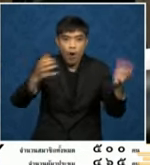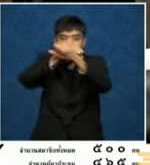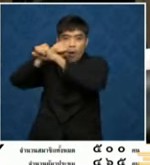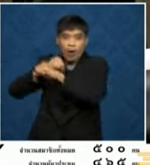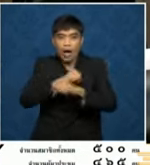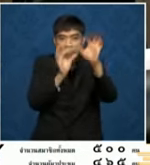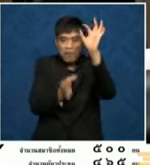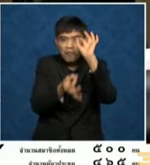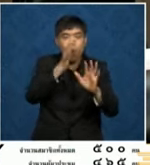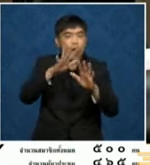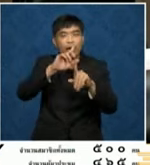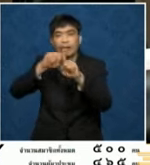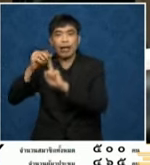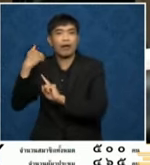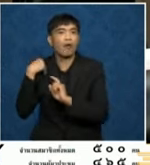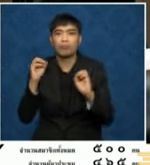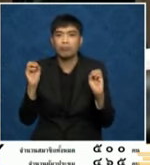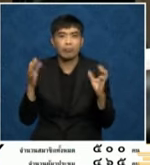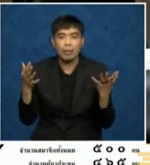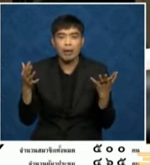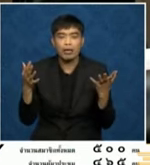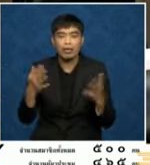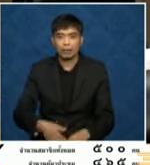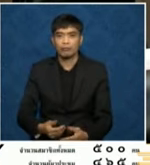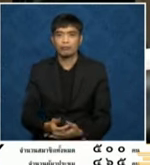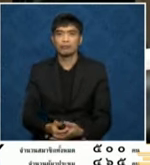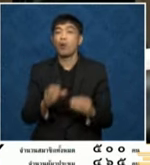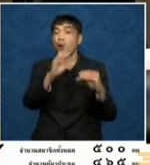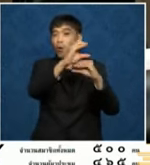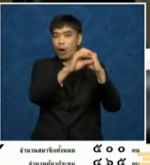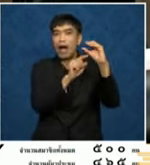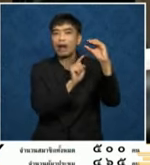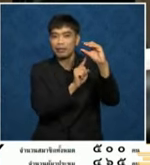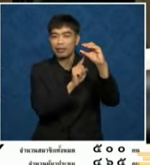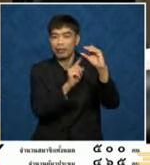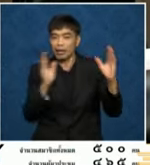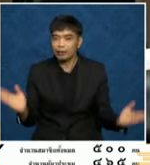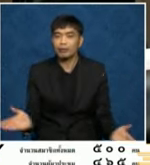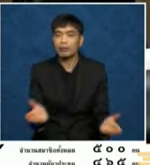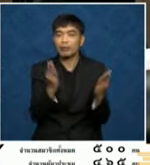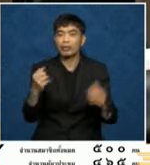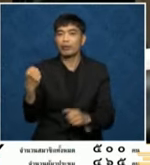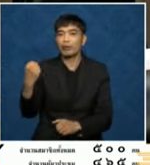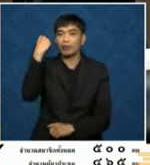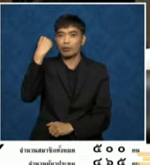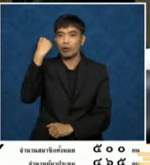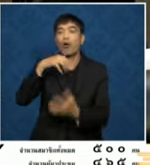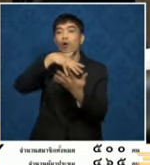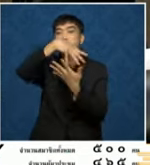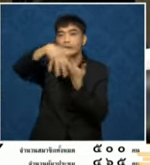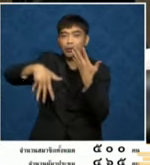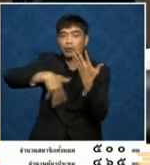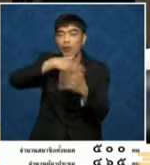านก็ไม่มีนะครับซ้ำร้ายครับอีกโครงการหนึ่งครับการเสริมสร้างความมั่นคงทางทรัพยากรธรรมช